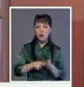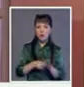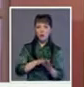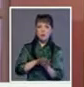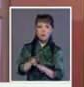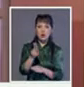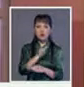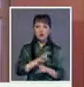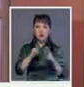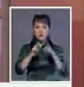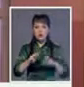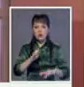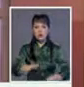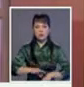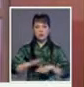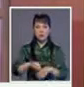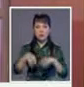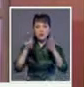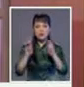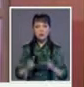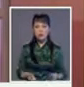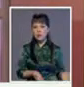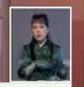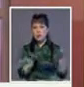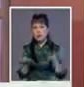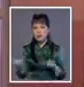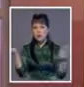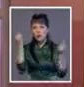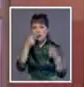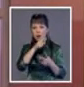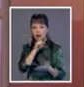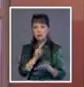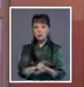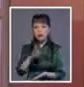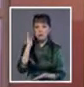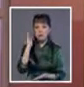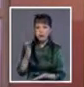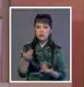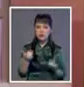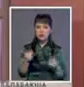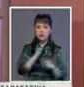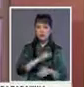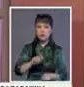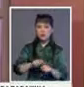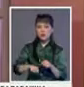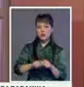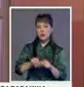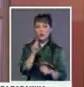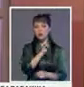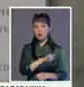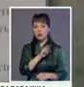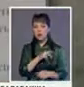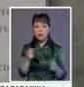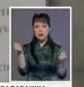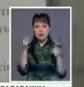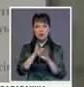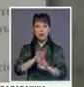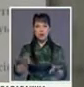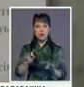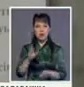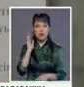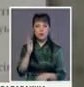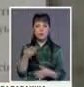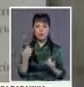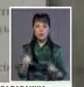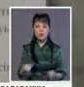тексеру бастадық. Мамандарды шақырып алып осы тексеруге қатыстырудамыз. Бүгінгі күндер ертең сараптамамыздың қорытындысы дайын болады.